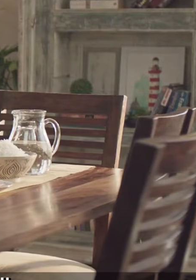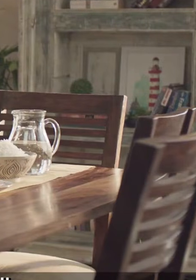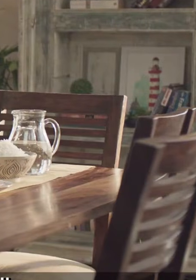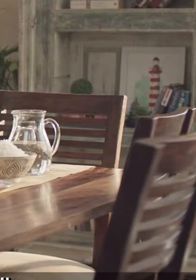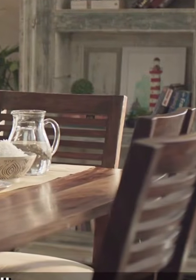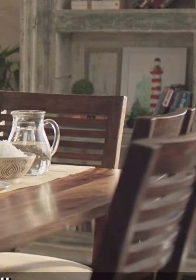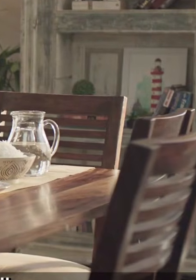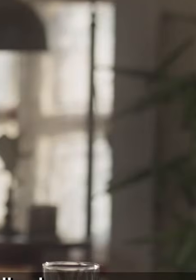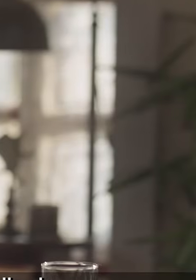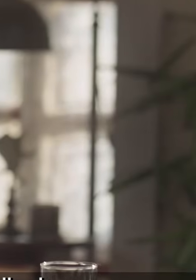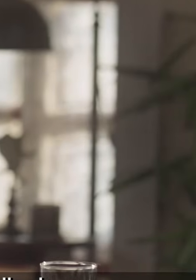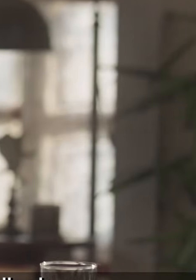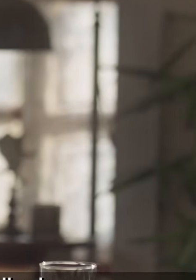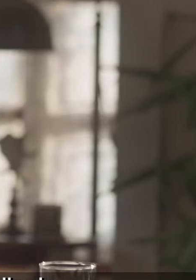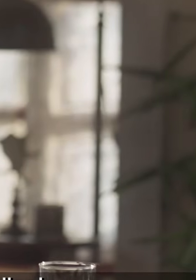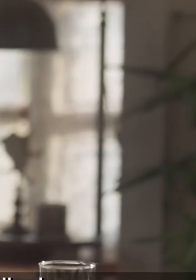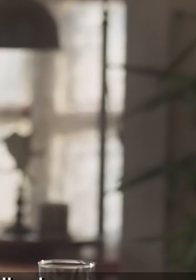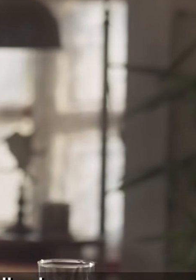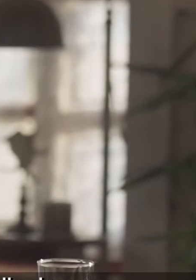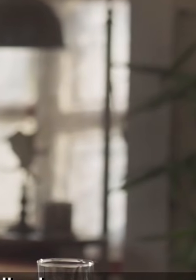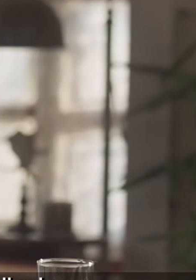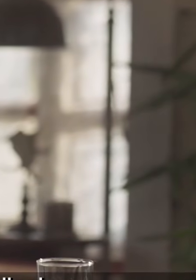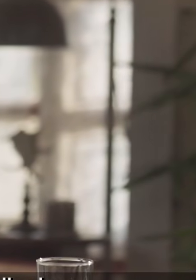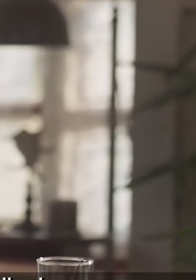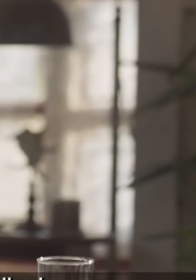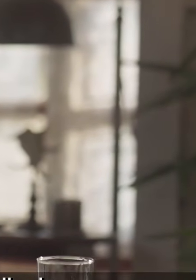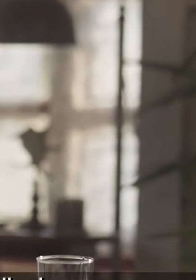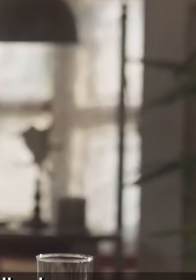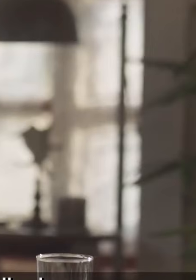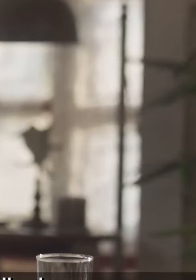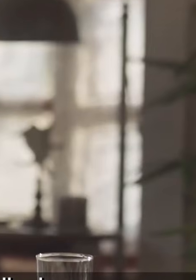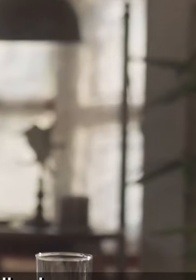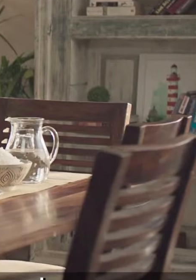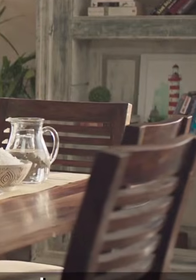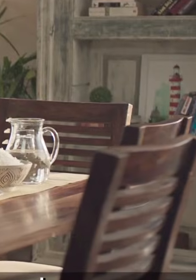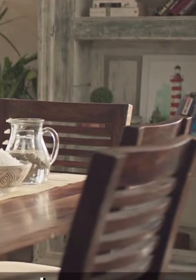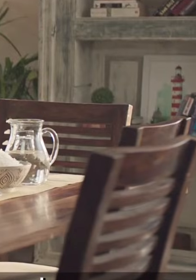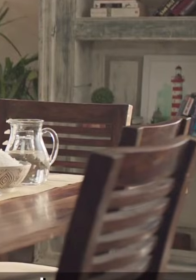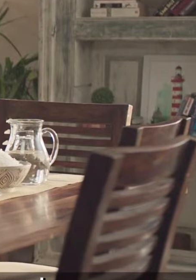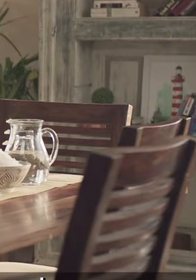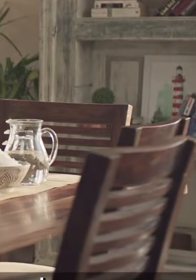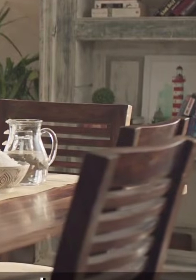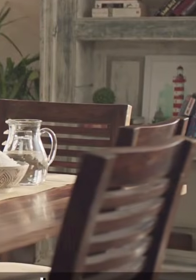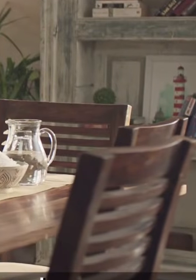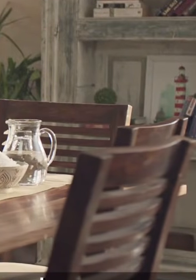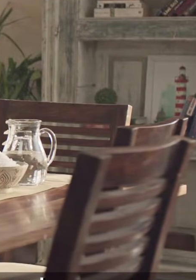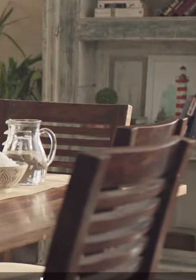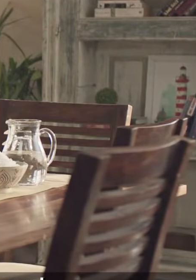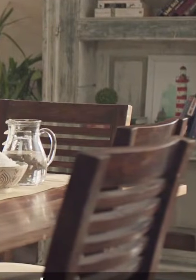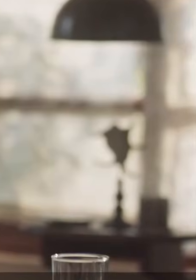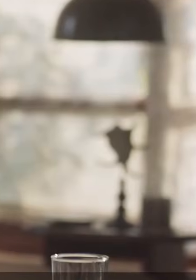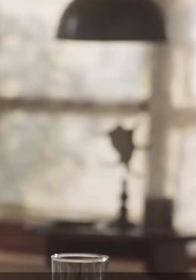तेल का इस्तेमाल कम करना है तो जितना तेल अभी आप डालते हैं उससे धीरे धीरे कम कीजिए, और फिर कुछ दिनों बाद और